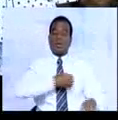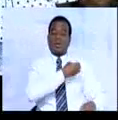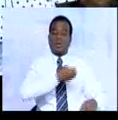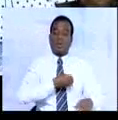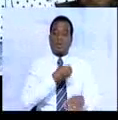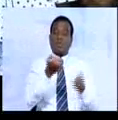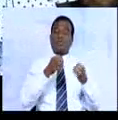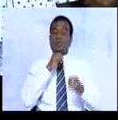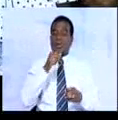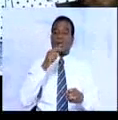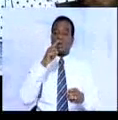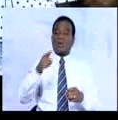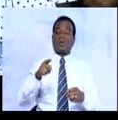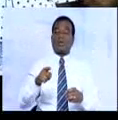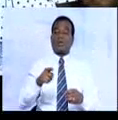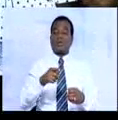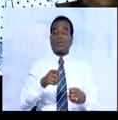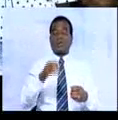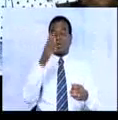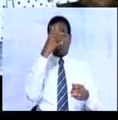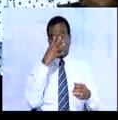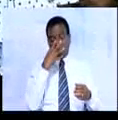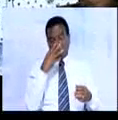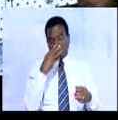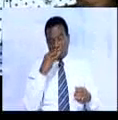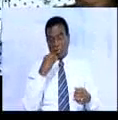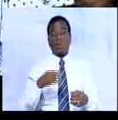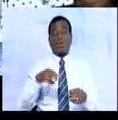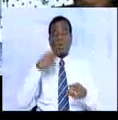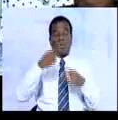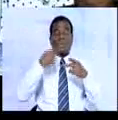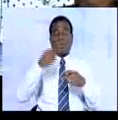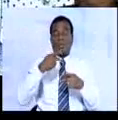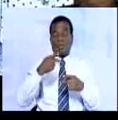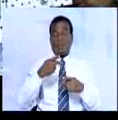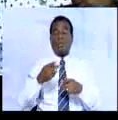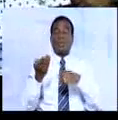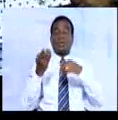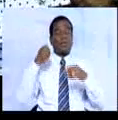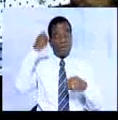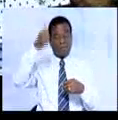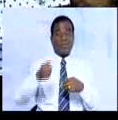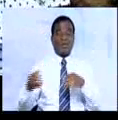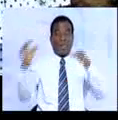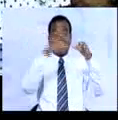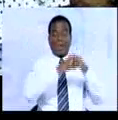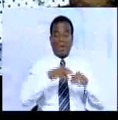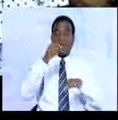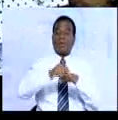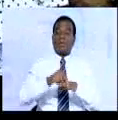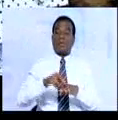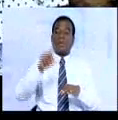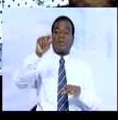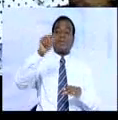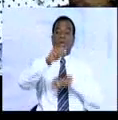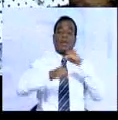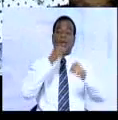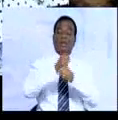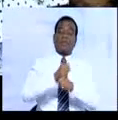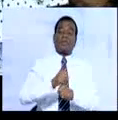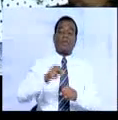voulait pas qu'elle soit seulement triste. Donc nous avons parlé d'avenir, de coopération, des 20 ans de RFI prochainement en